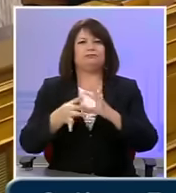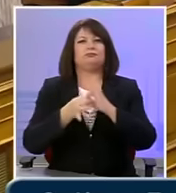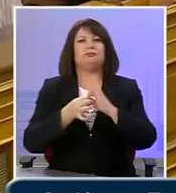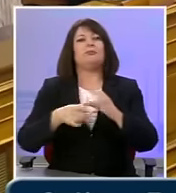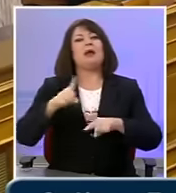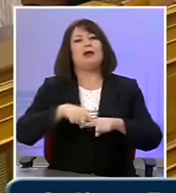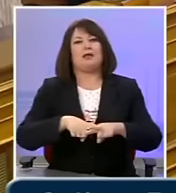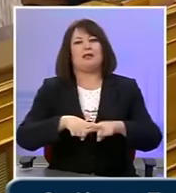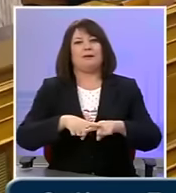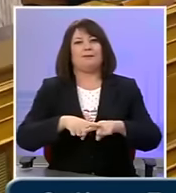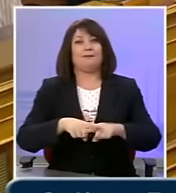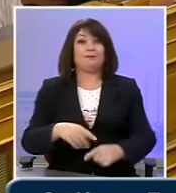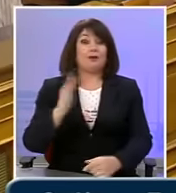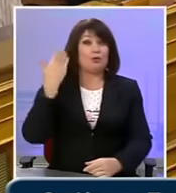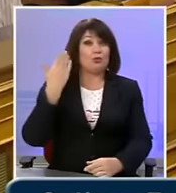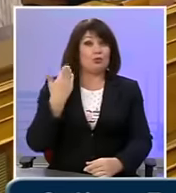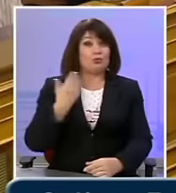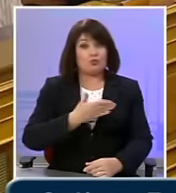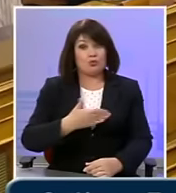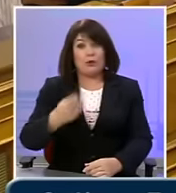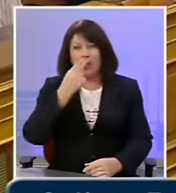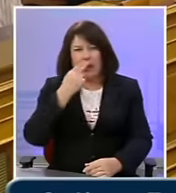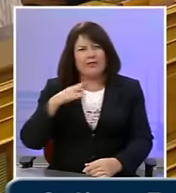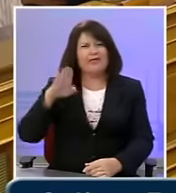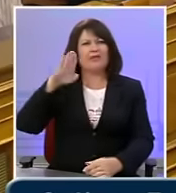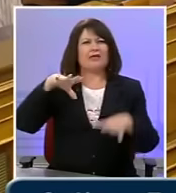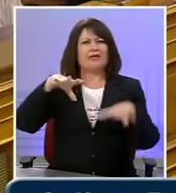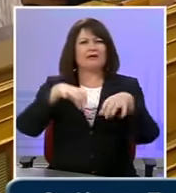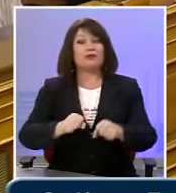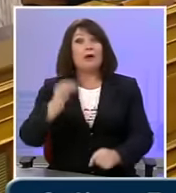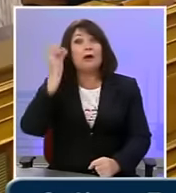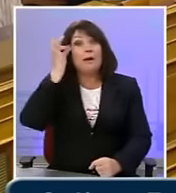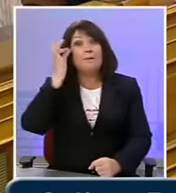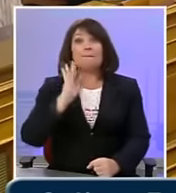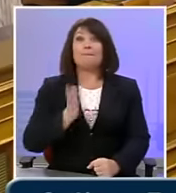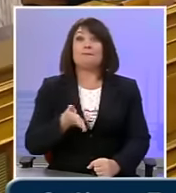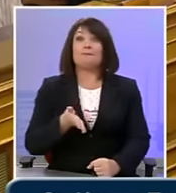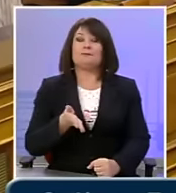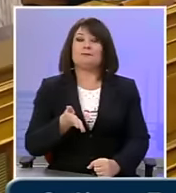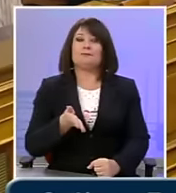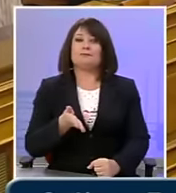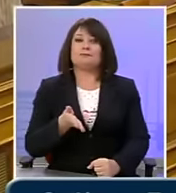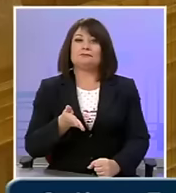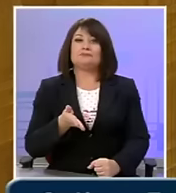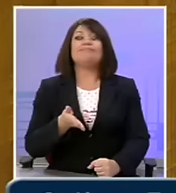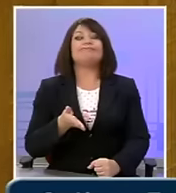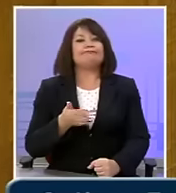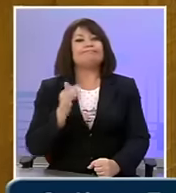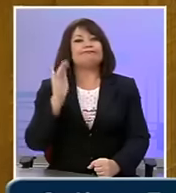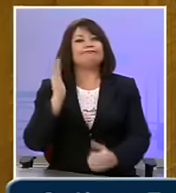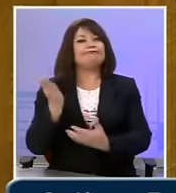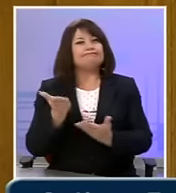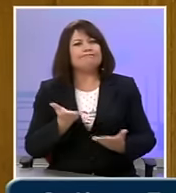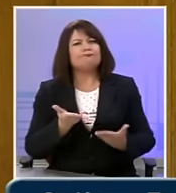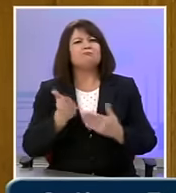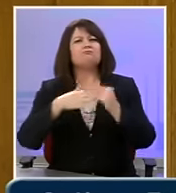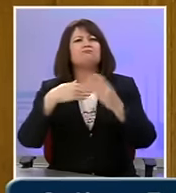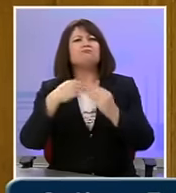Στην περίοδο της δικτατορίας η Γαλλία μπόρεσε να υποδεχτεί